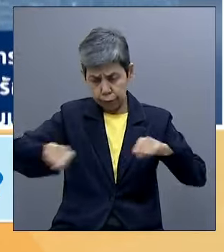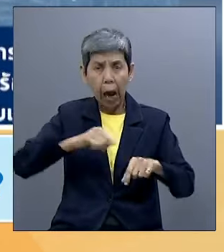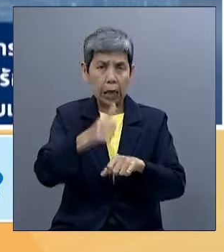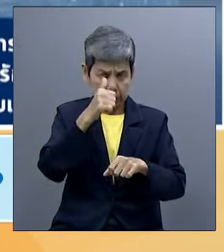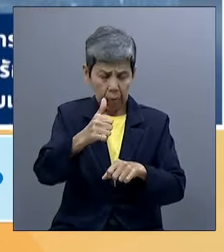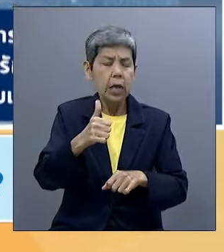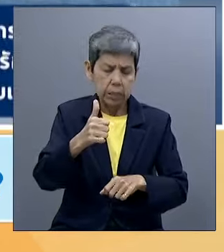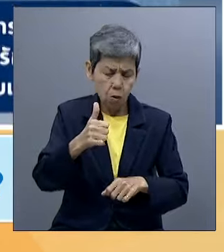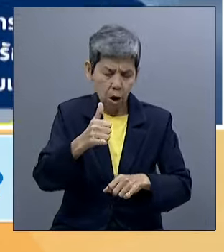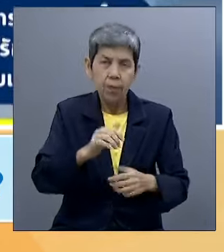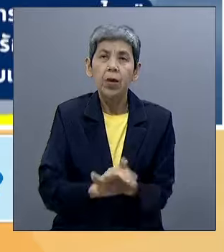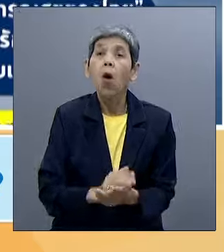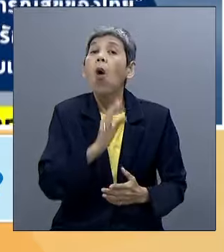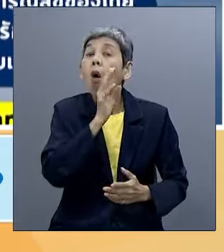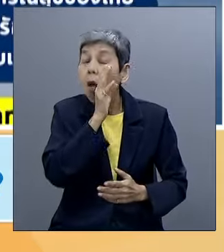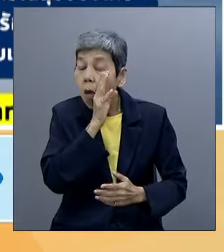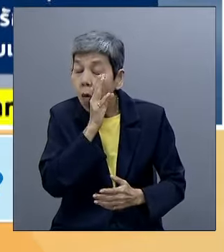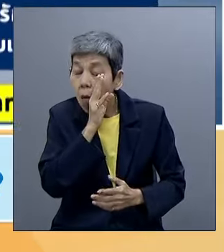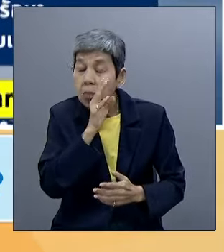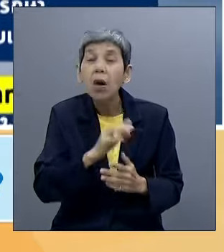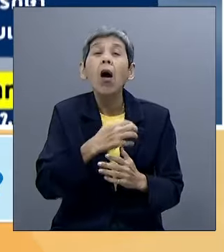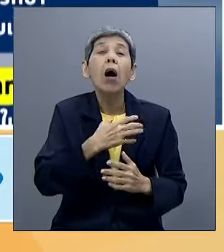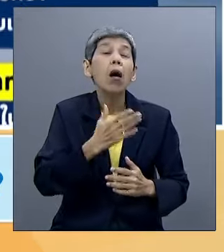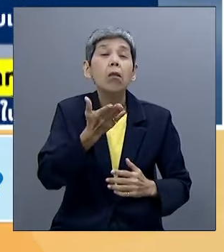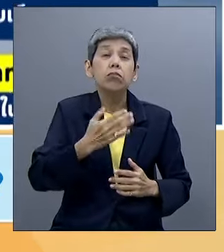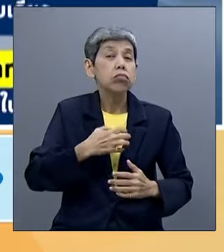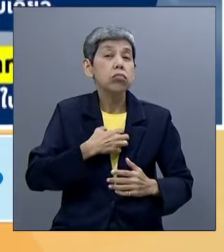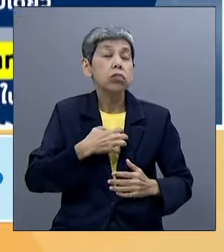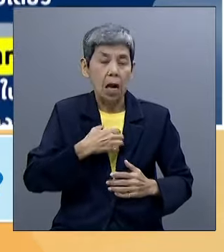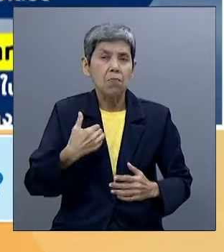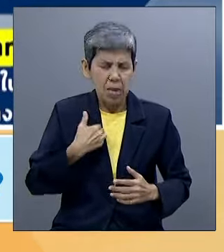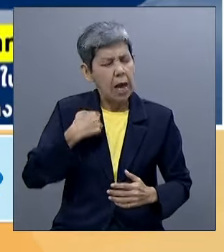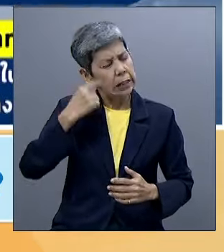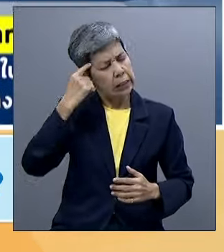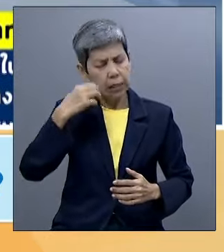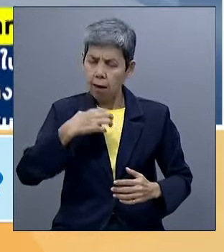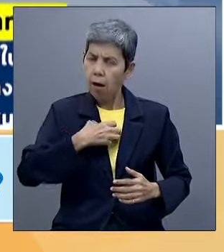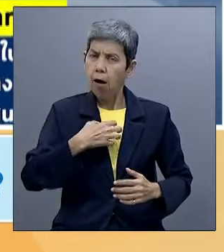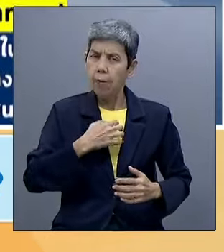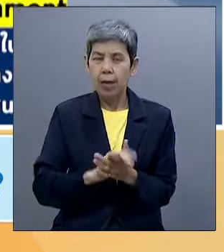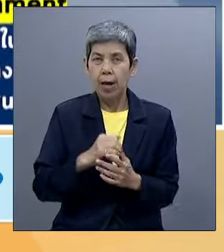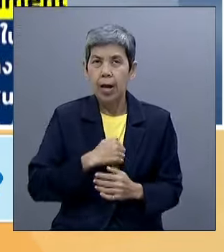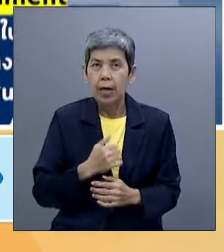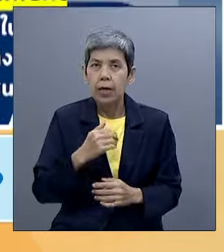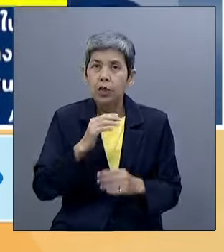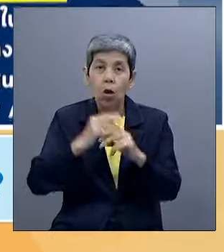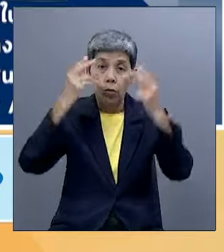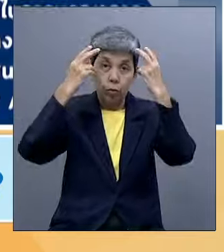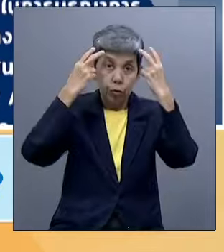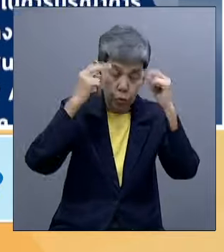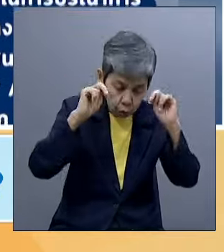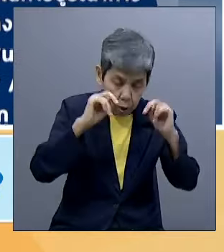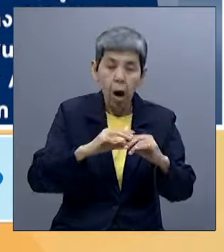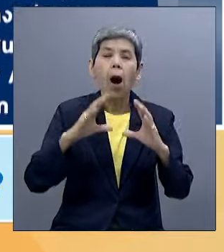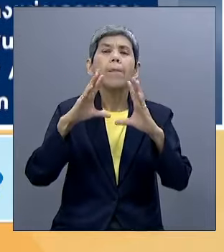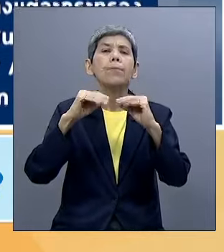ป็นเรื่องที่ดีแต่ถ้าเกิดว่าเวลาที่เราตอนนี้มันมีแนวคิดหลักๆเลยก็คือว่าที่เราเห็นนะท่านนายกรัฐมนตรีเอ่ยไปประชุ